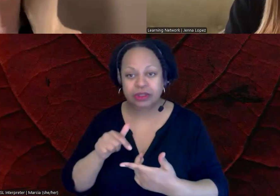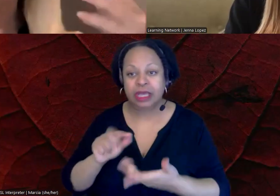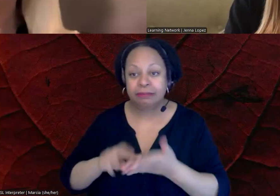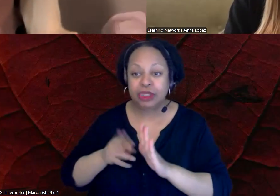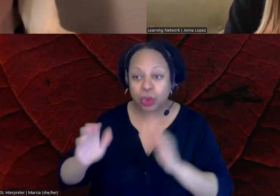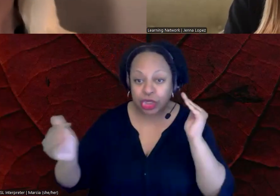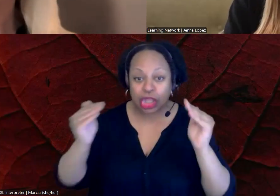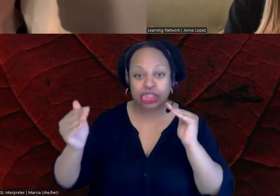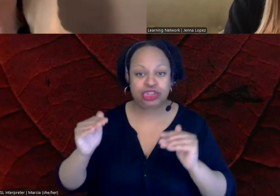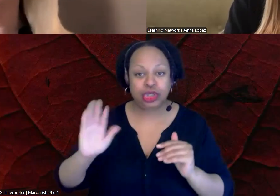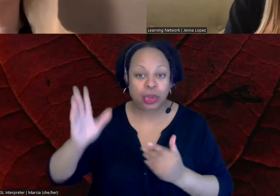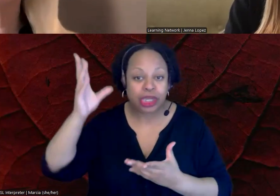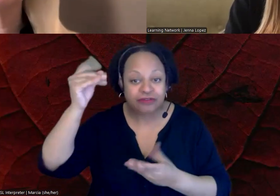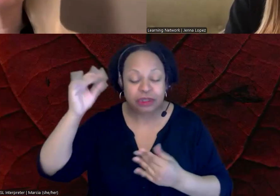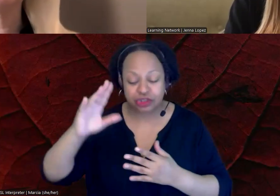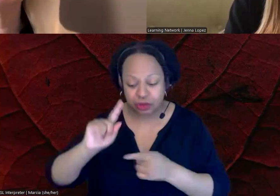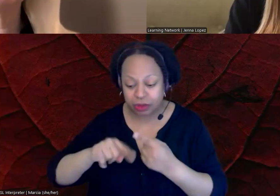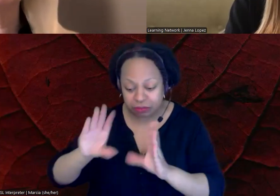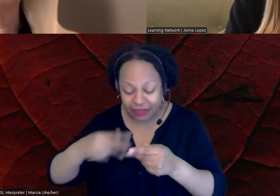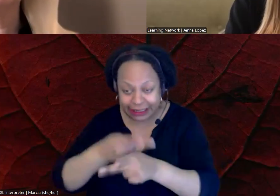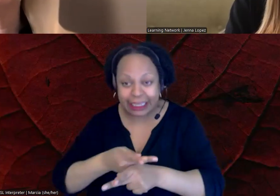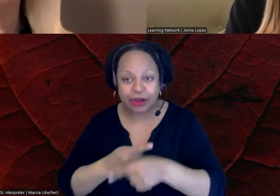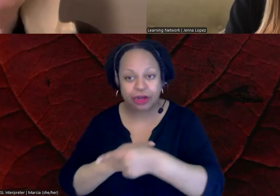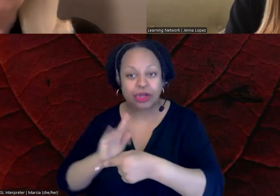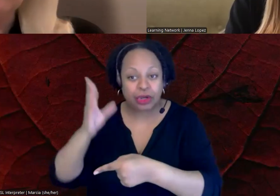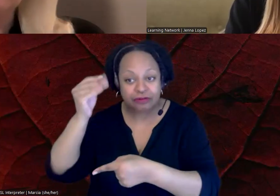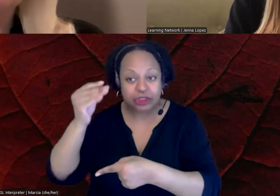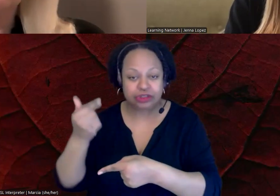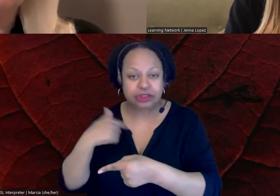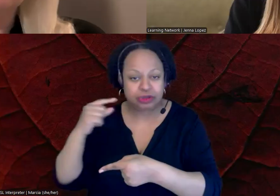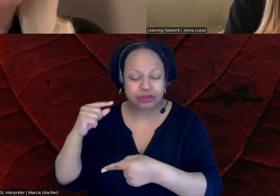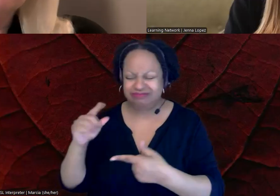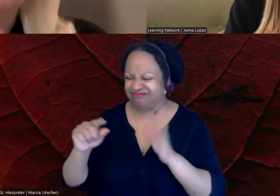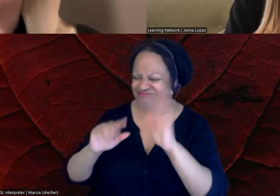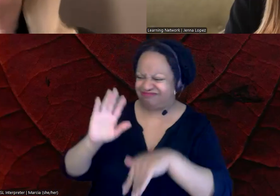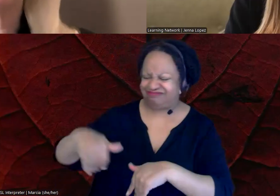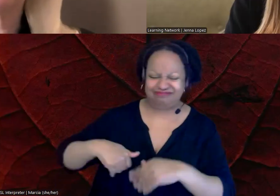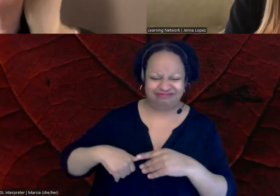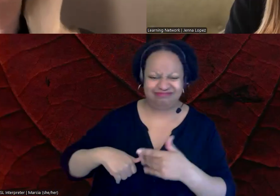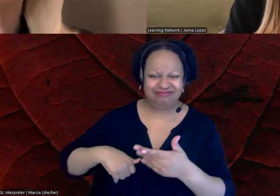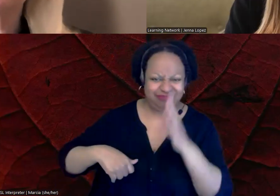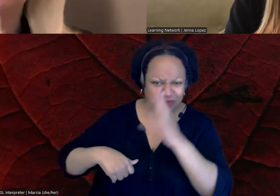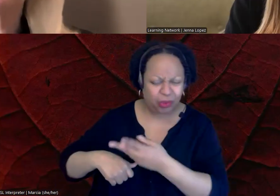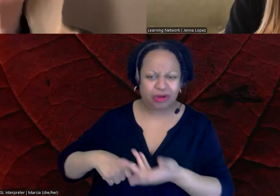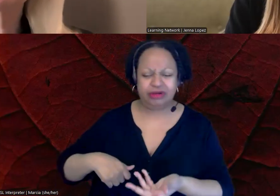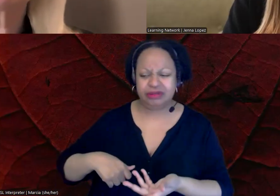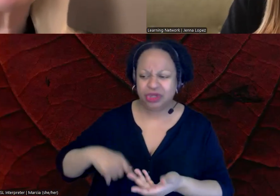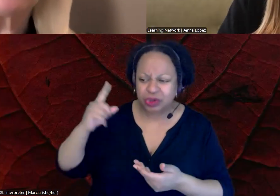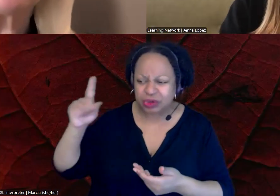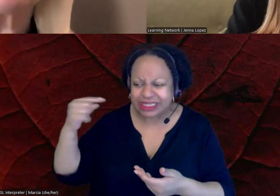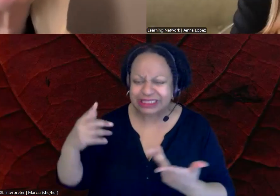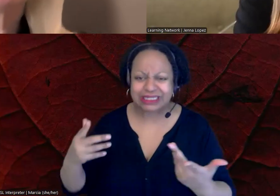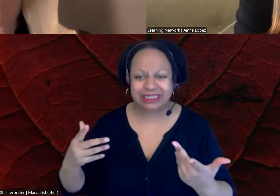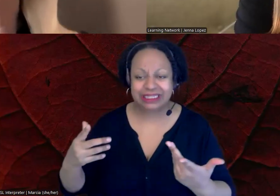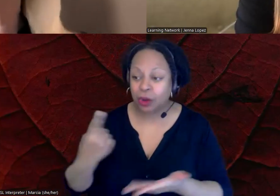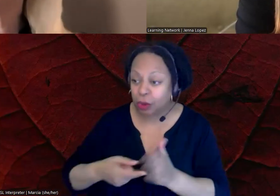C'est-à-dire on est en train d'éliminer les connaissances que nous avons et on nous dit que nous sommes folles parce que relativement à ce que nous